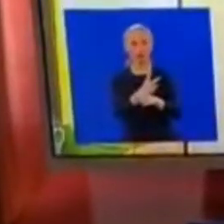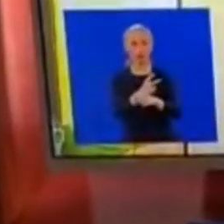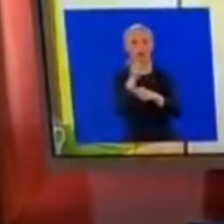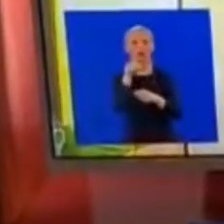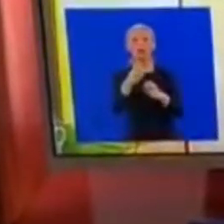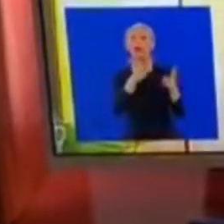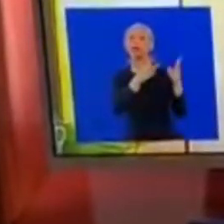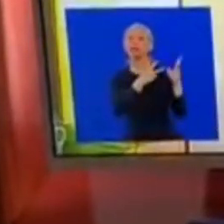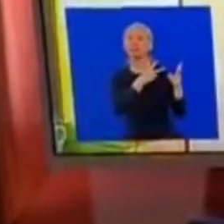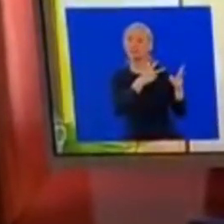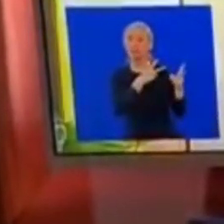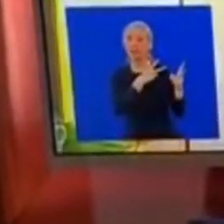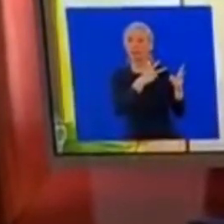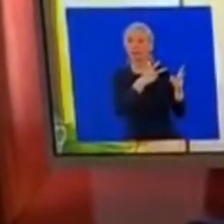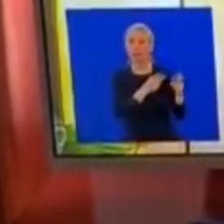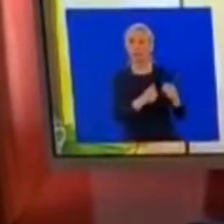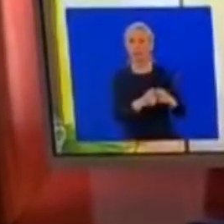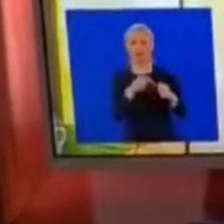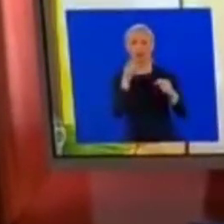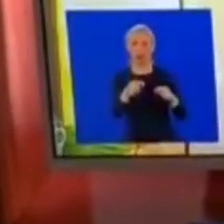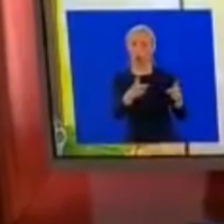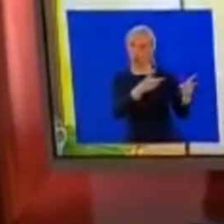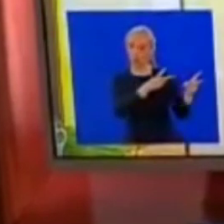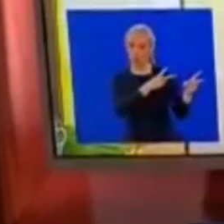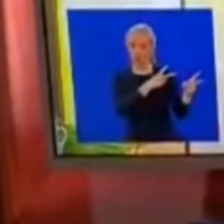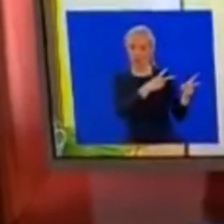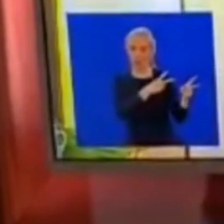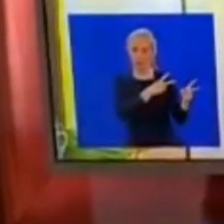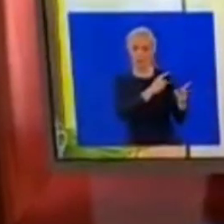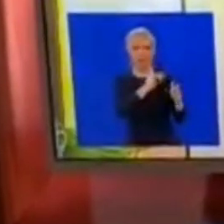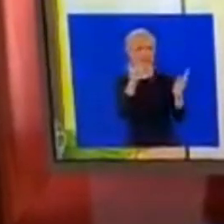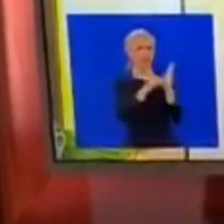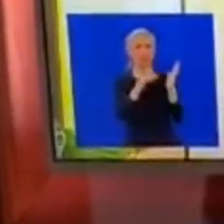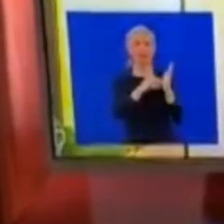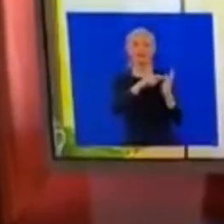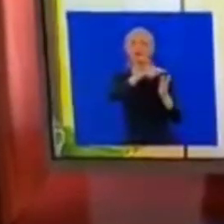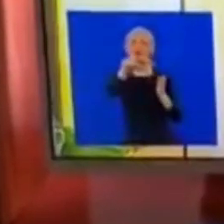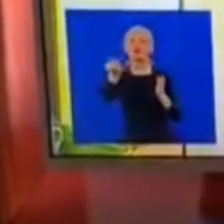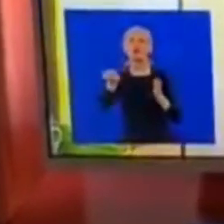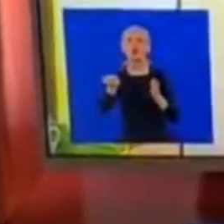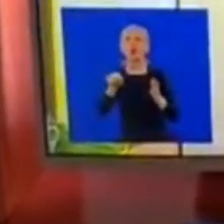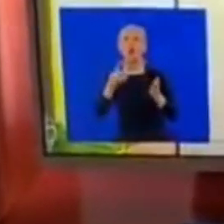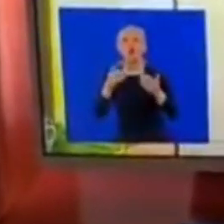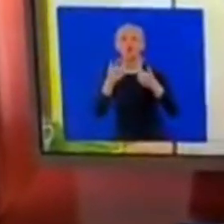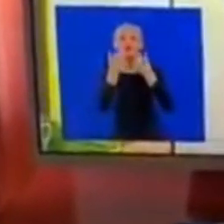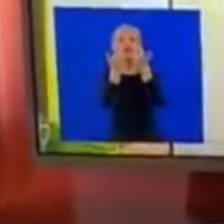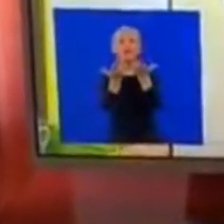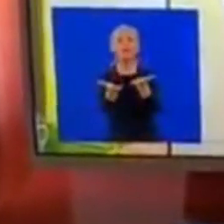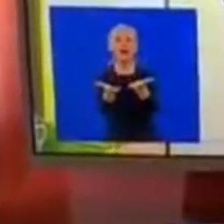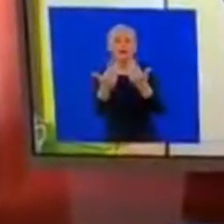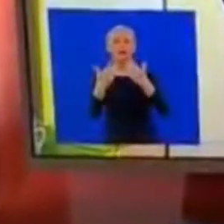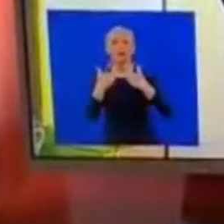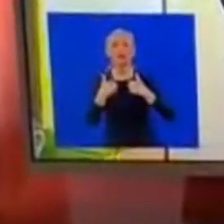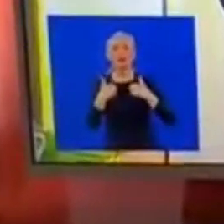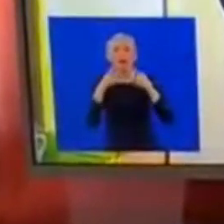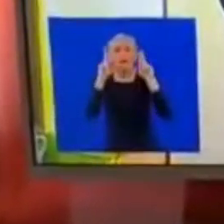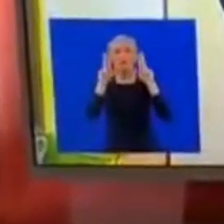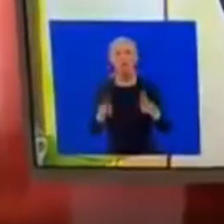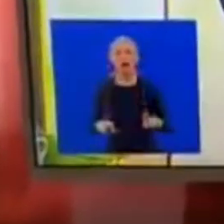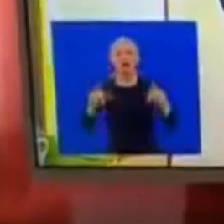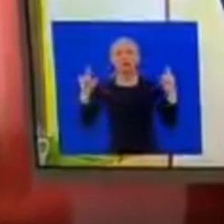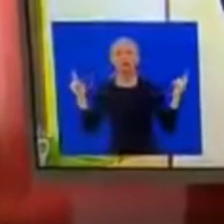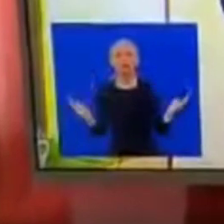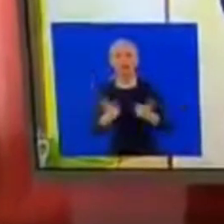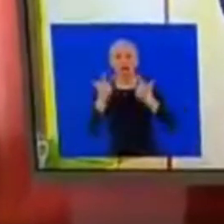I to je istina. I to je istina. Ne trebaju oni nama davati neka prava da mi slavimo bogoslužje. Pa nam neka ta